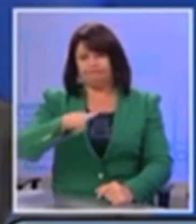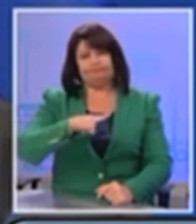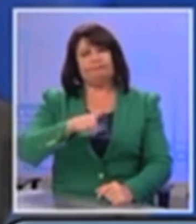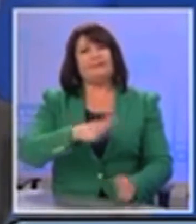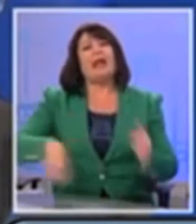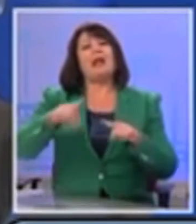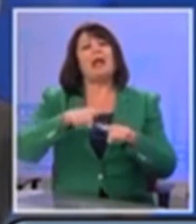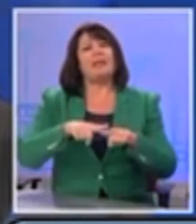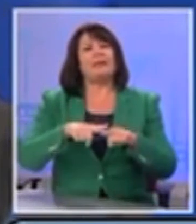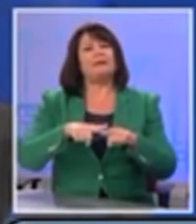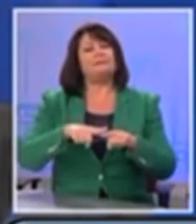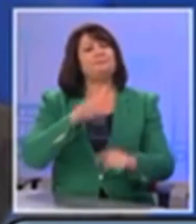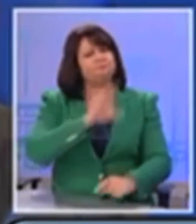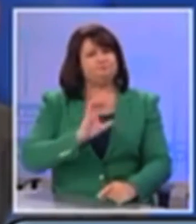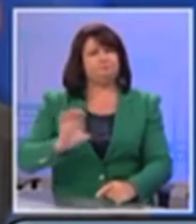ailleurs,